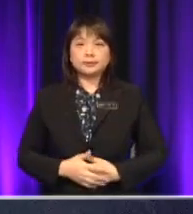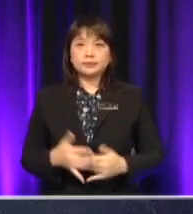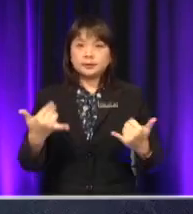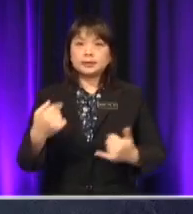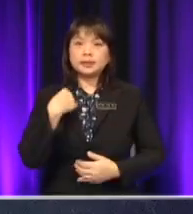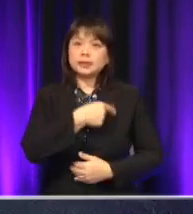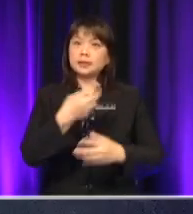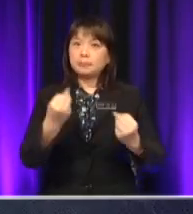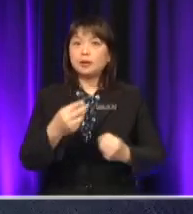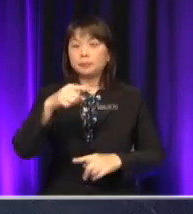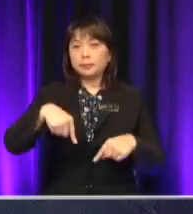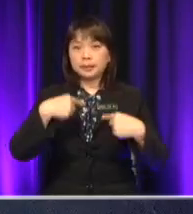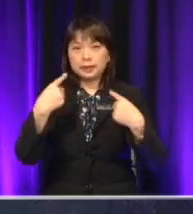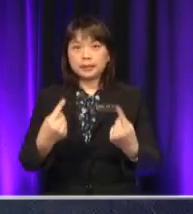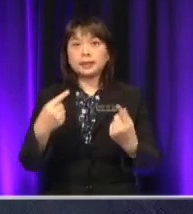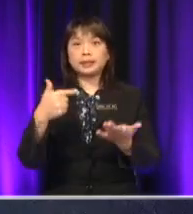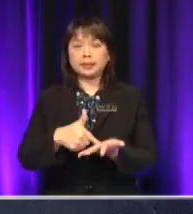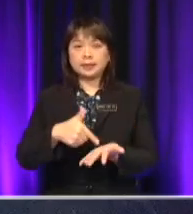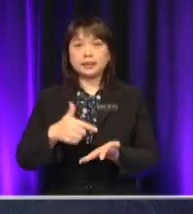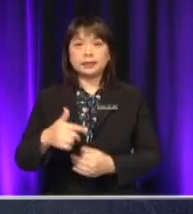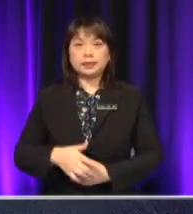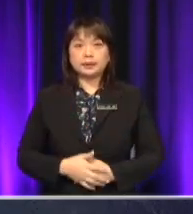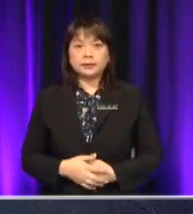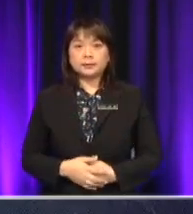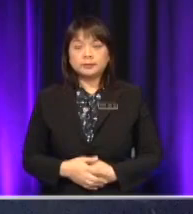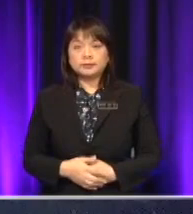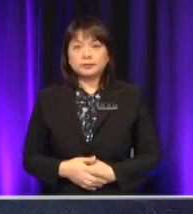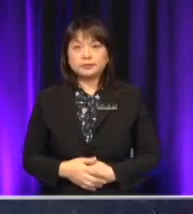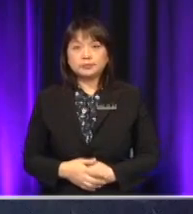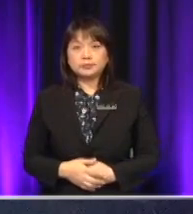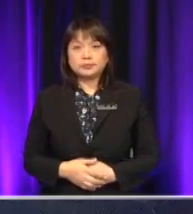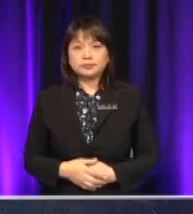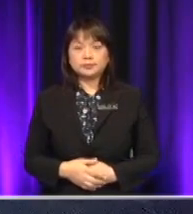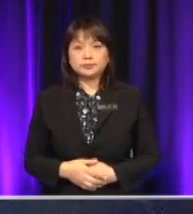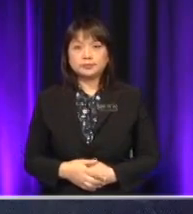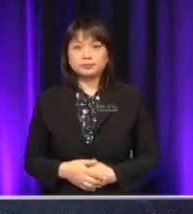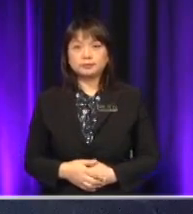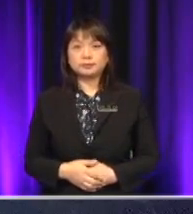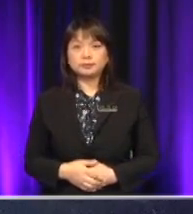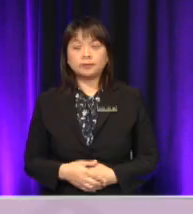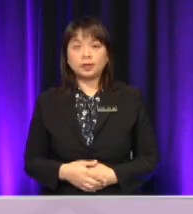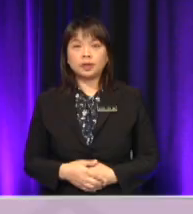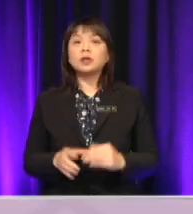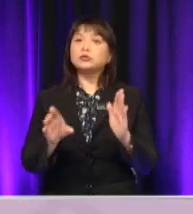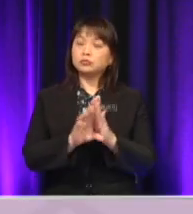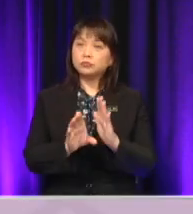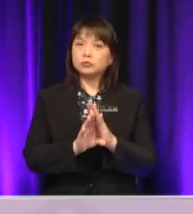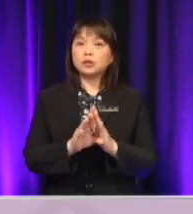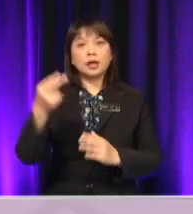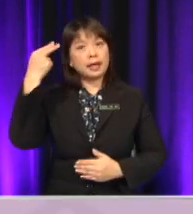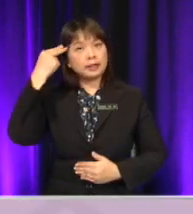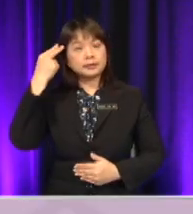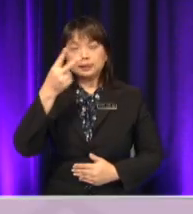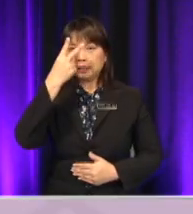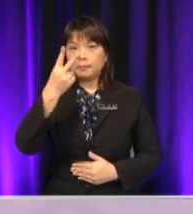ke seterusnya. Soalan untuk Hanif. Kita ada soalan. Okey, baik. Ini soalan dia. Andai kata Hanif terlihat